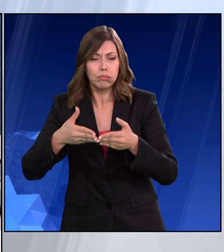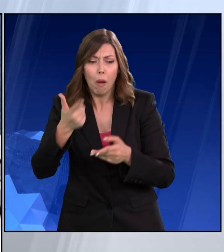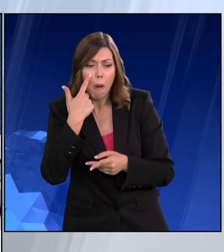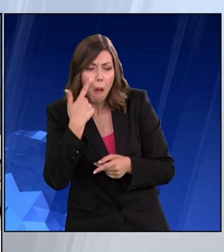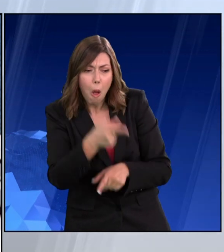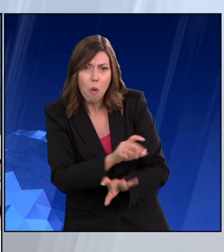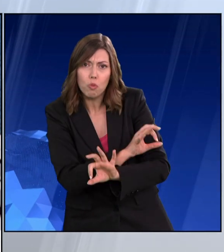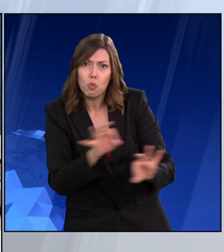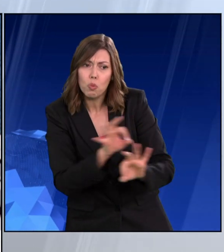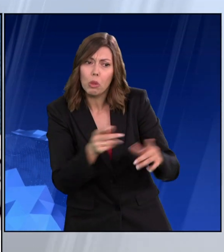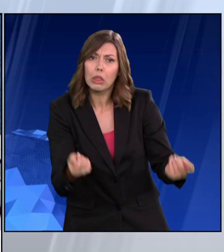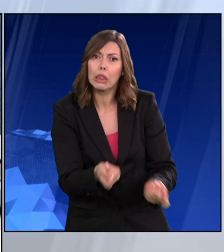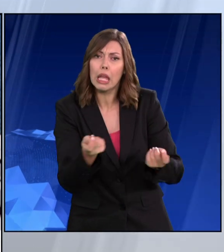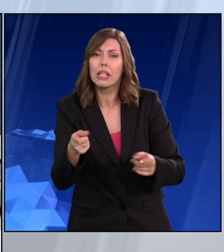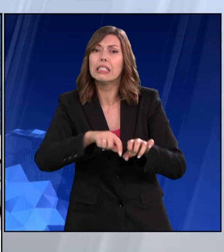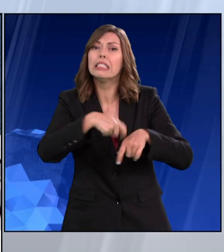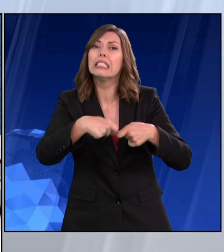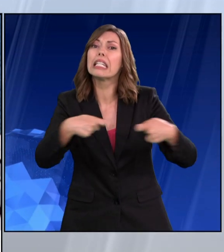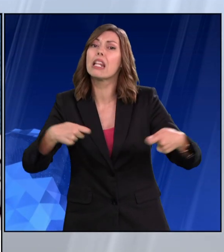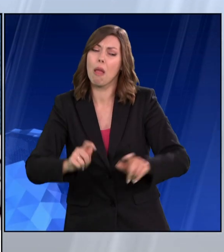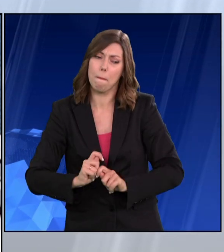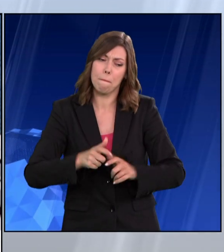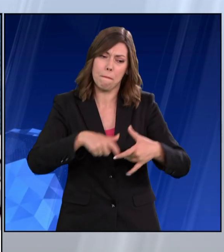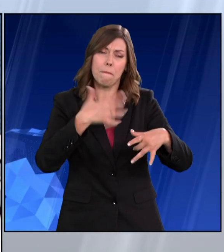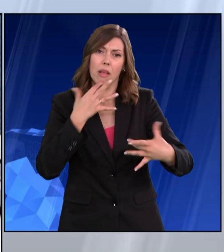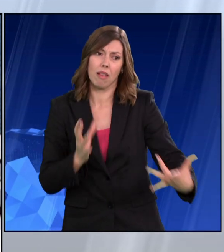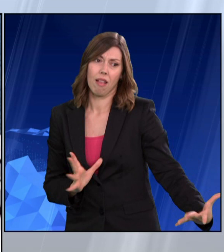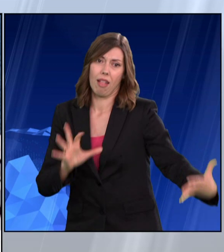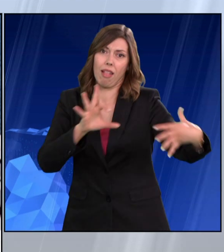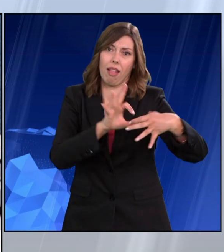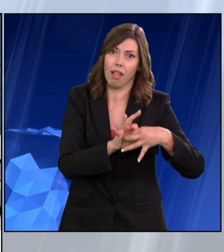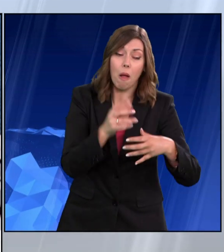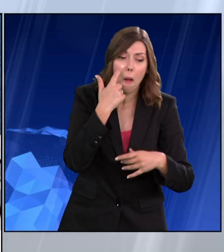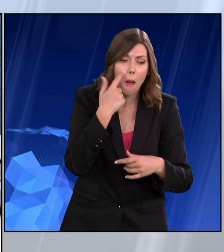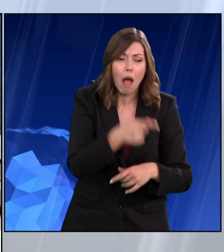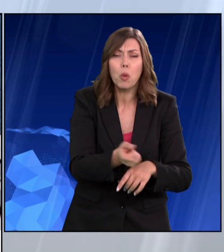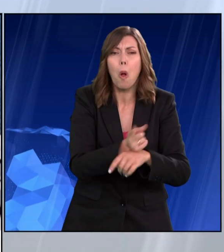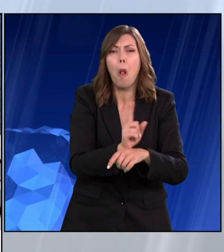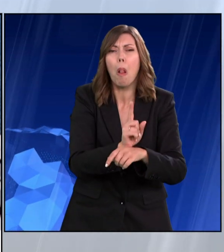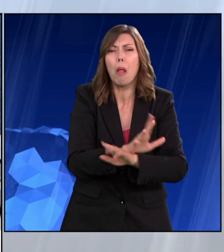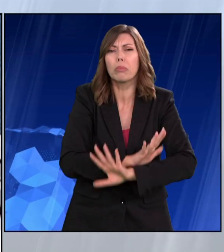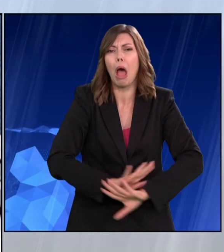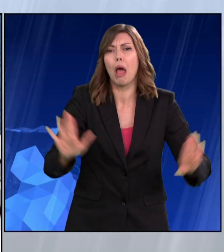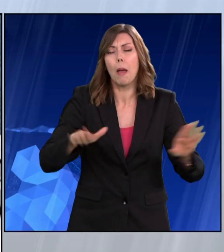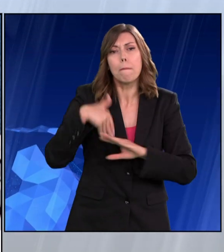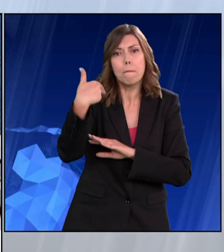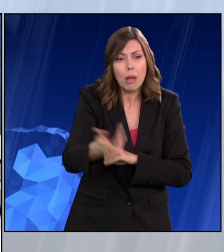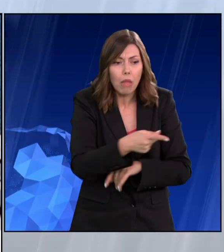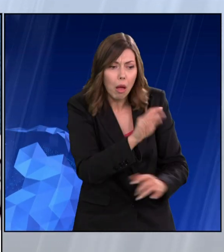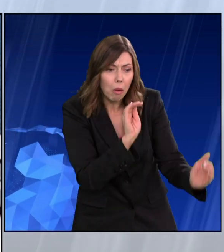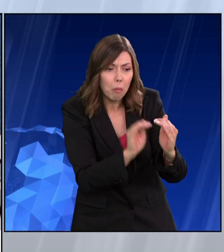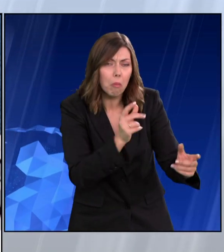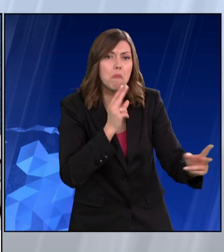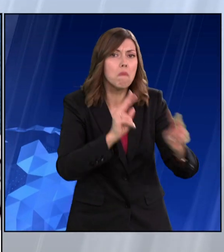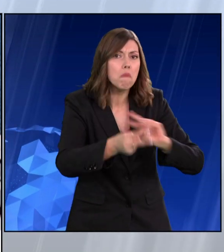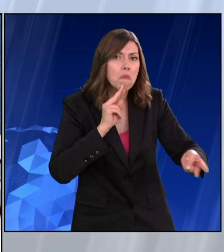διαπιστώσει την υφιστάμενη κατάσταση του σκάφους και των επιβενώντων. Αυτή η διαδικασία διήρκησε λίγα λεπτά και εν συνεχεία, αφού λύθηκε ο μικρός κάβος από τους